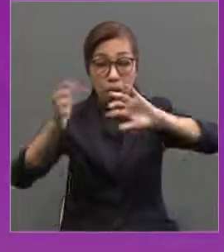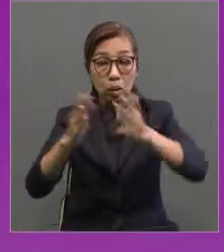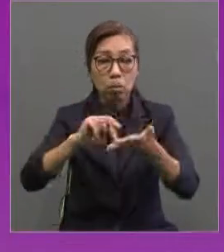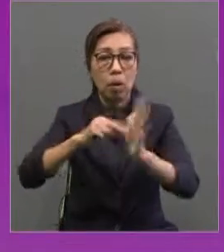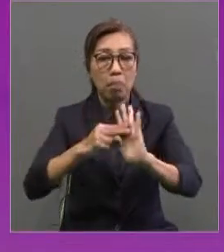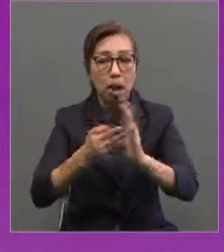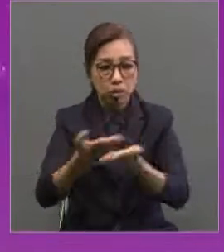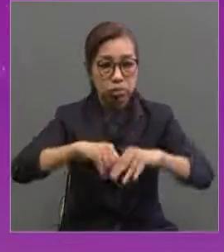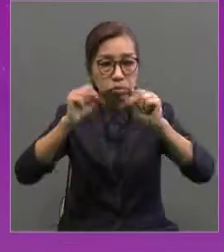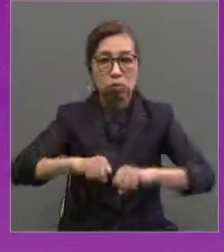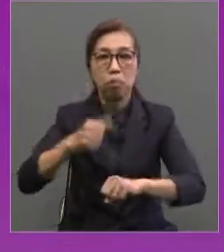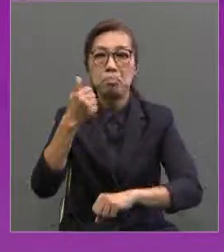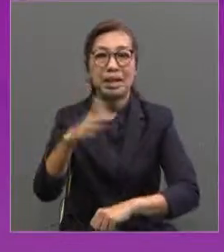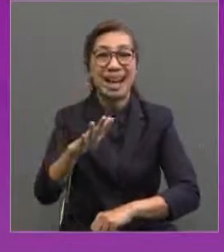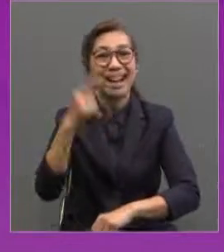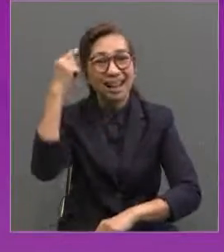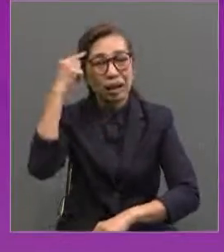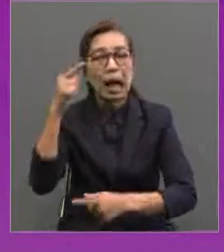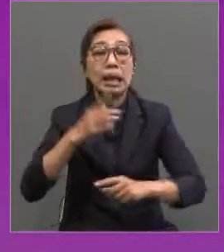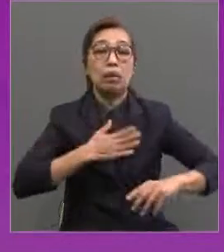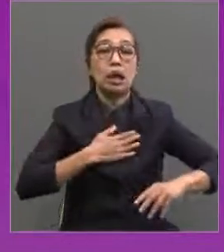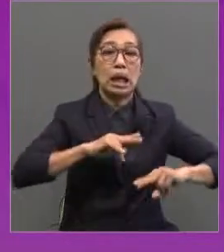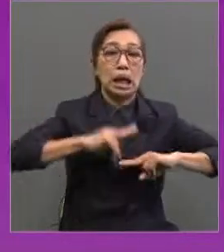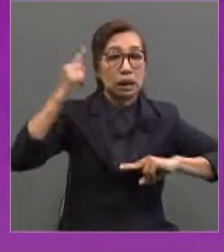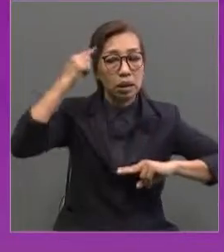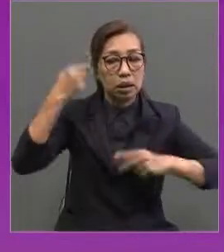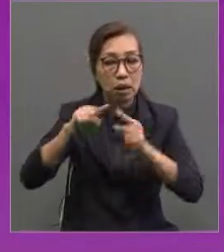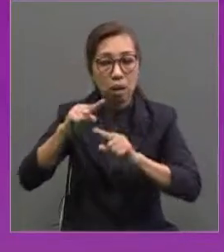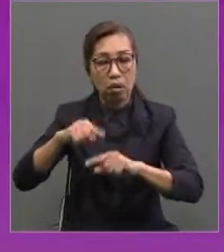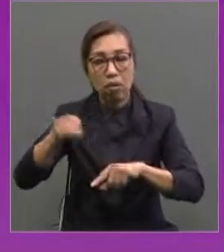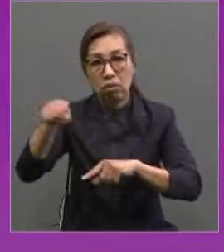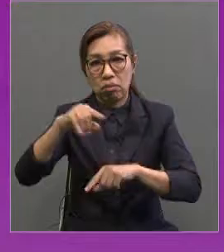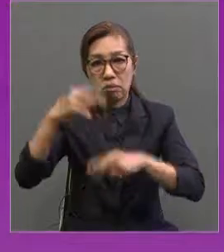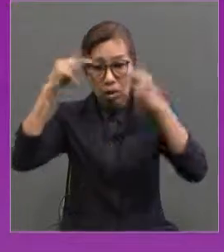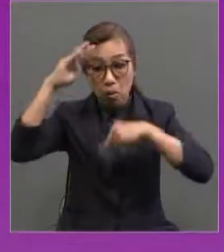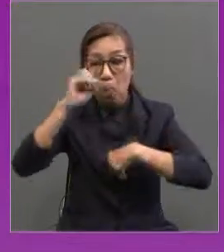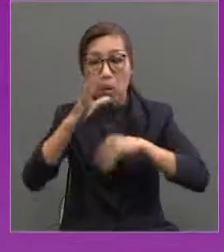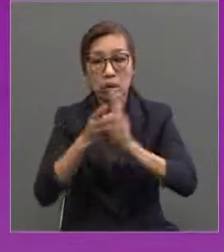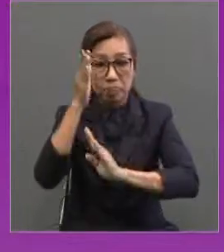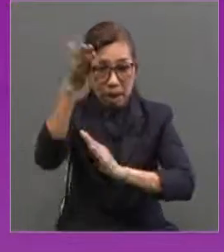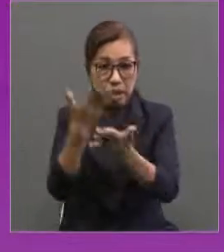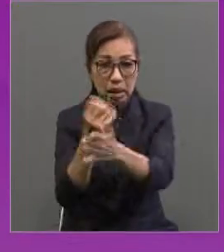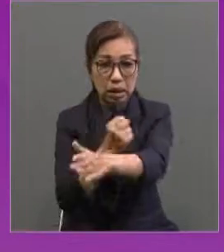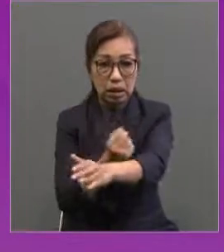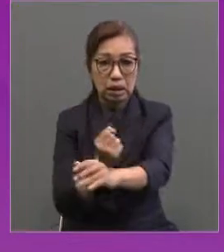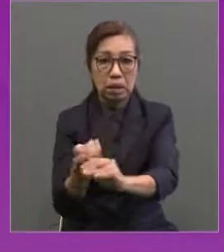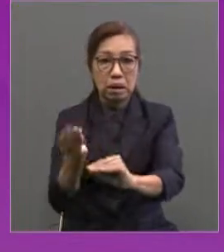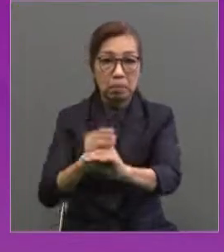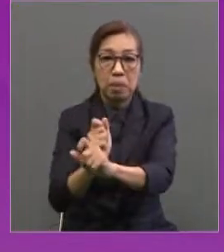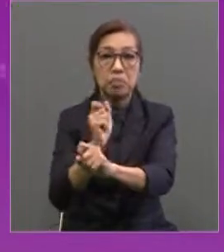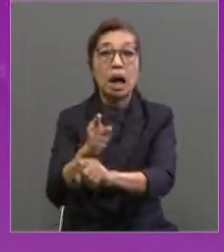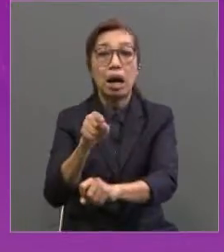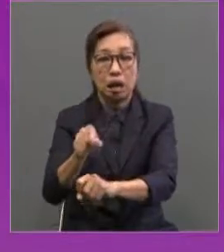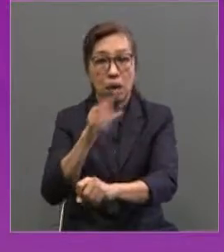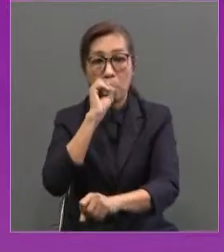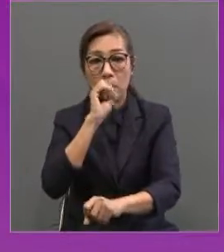แบบนี้อันนี้เราคาดการณ์กันเองนะเพราะว่าท่านนายกท่านประกาศไงว่าสัปดาห์หน้าจะขึ้นค่าตอบแทนในส่วนของผู้บริหารท้องถิ่นนะคะ